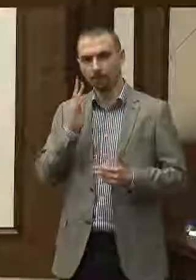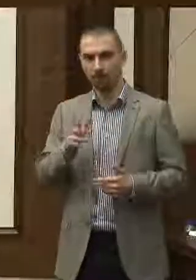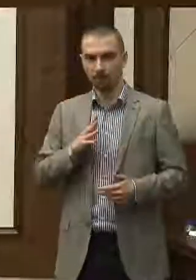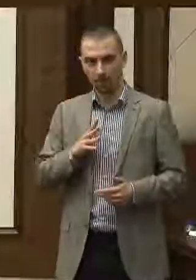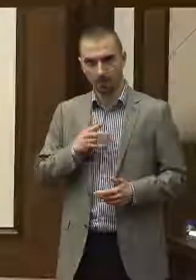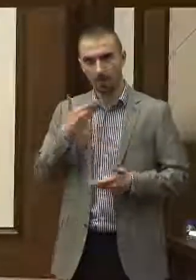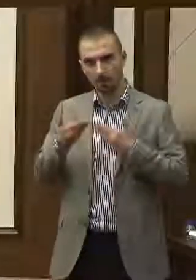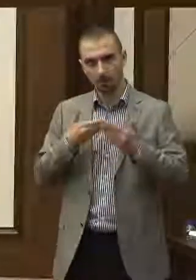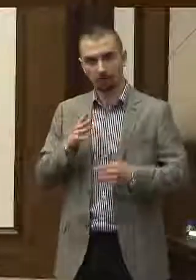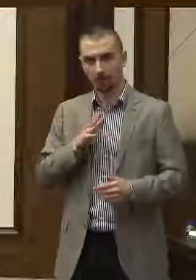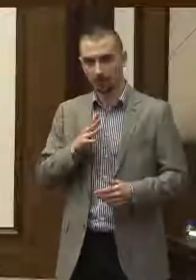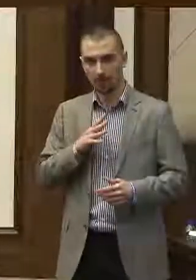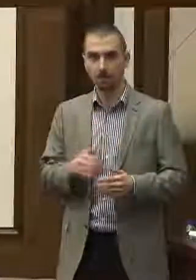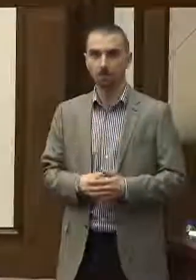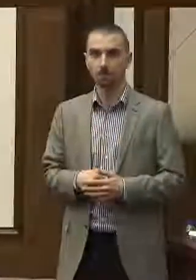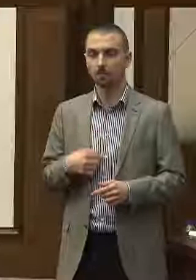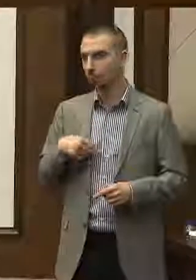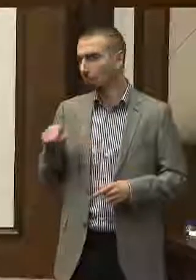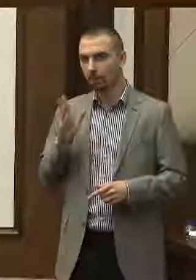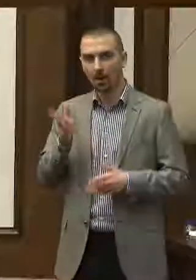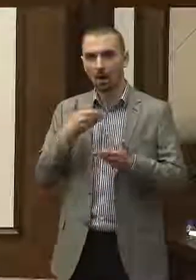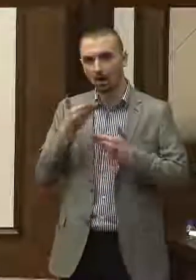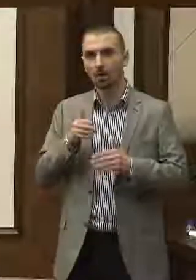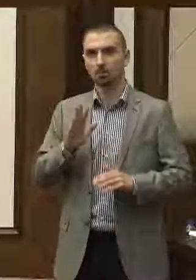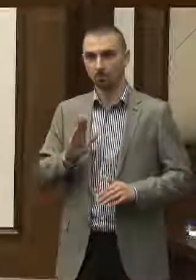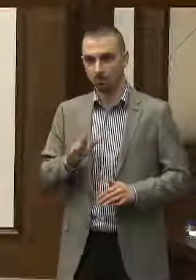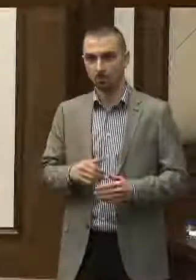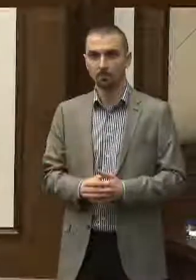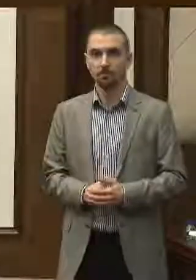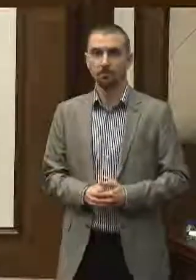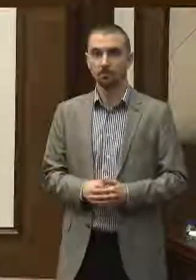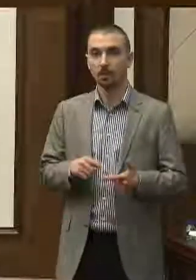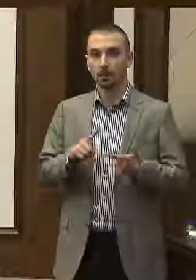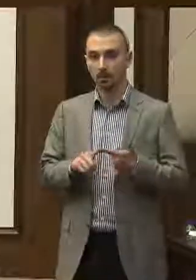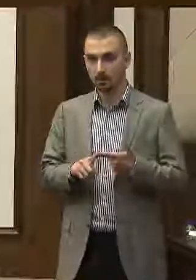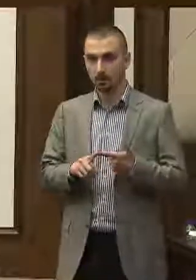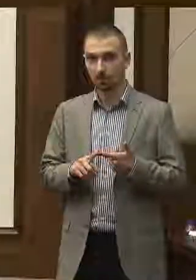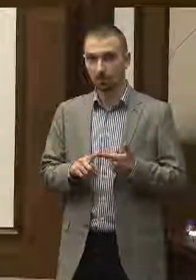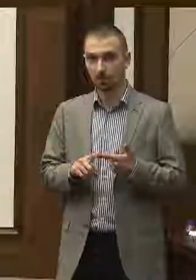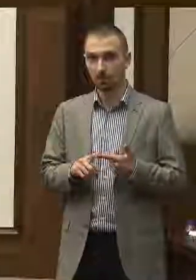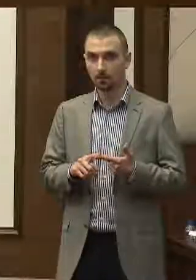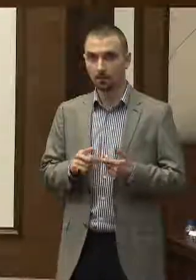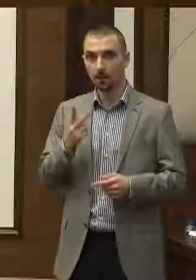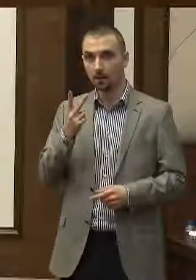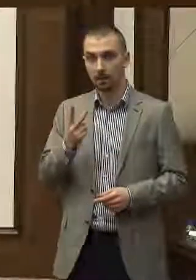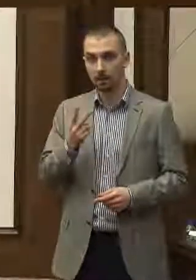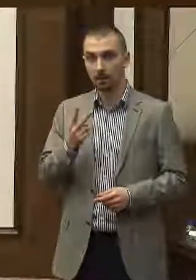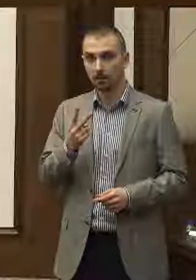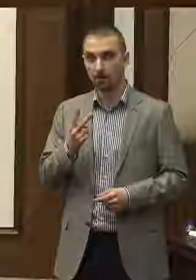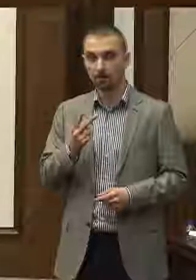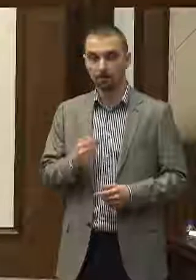anlatılacak. Biz burada pek bir şey anlatmayacağız. İki dezavantajlı